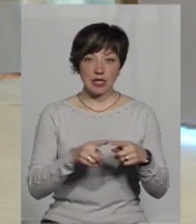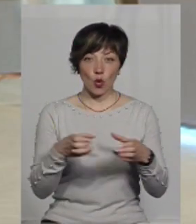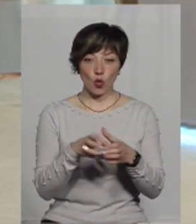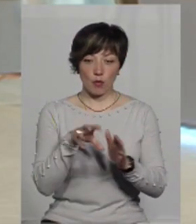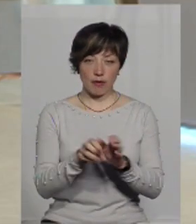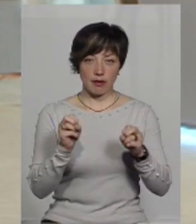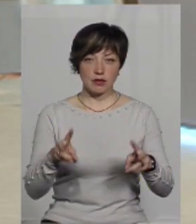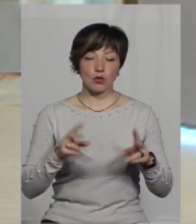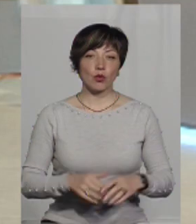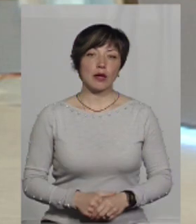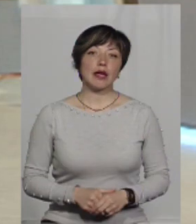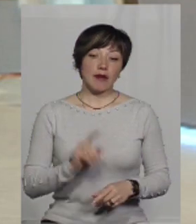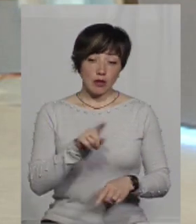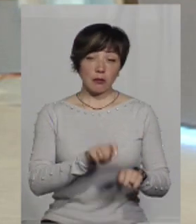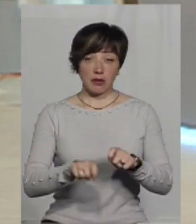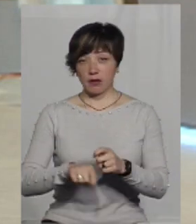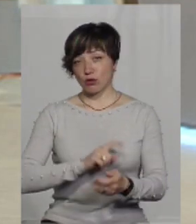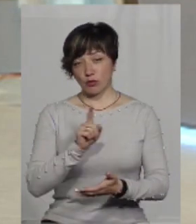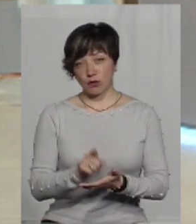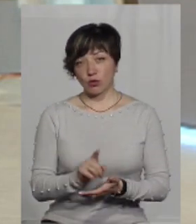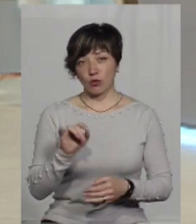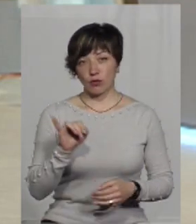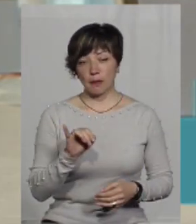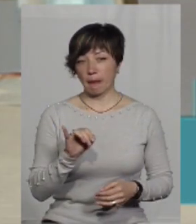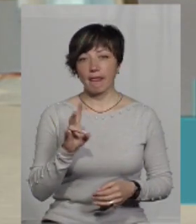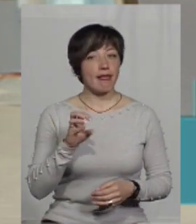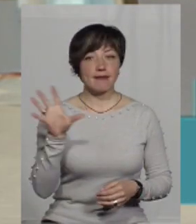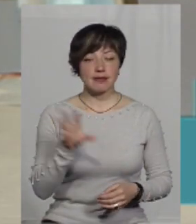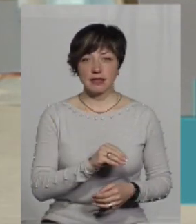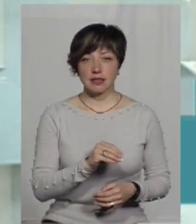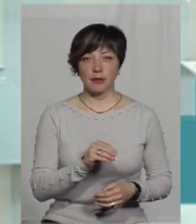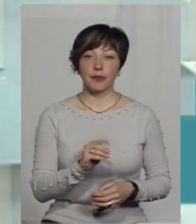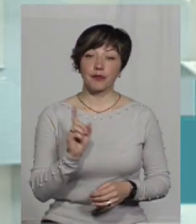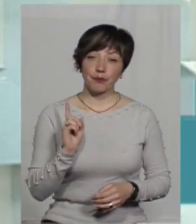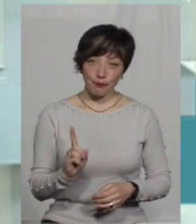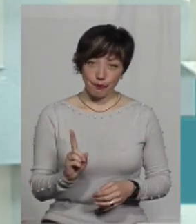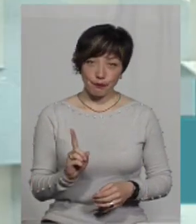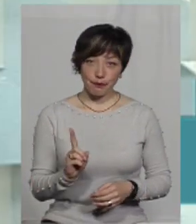групи ризику. Поїздить, і вони перевіряються, тобто не всі. Хоча